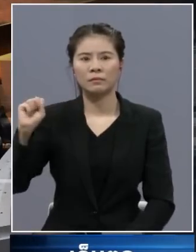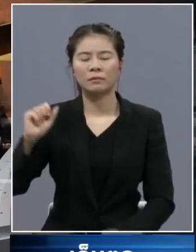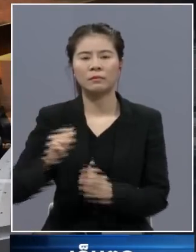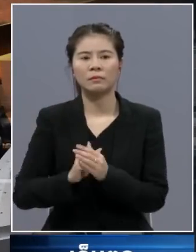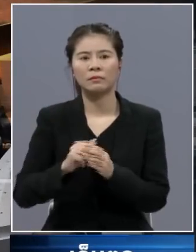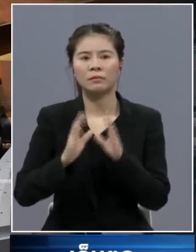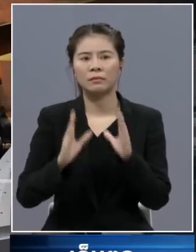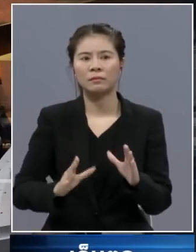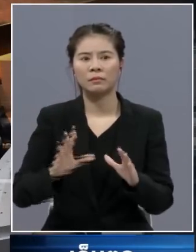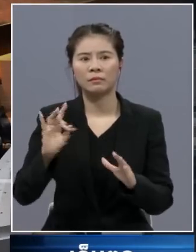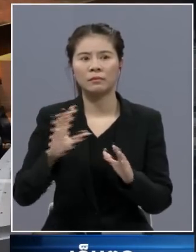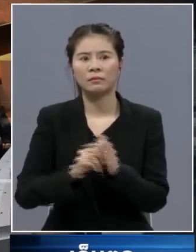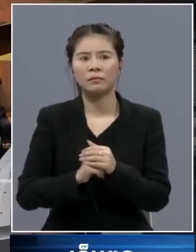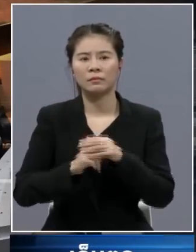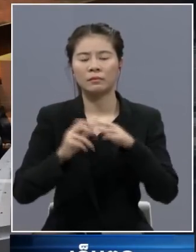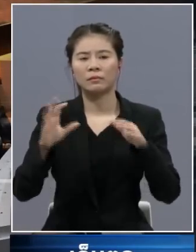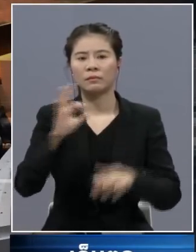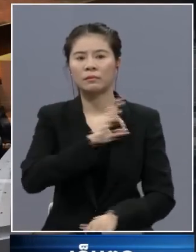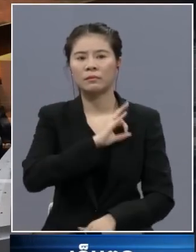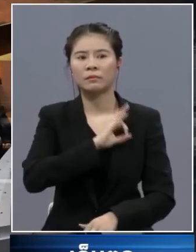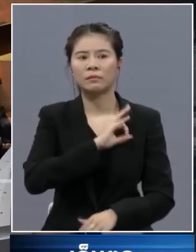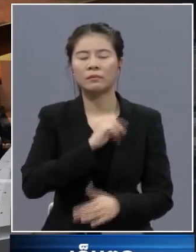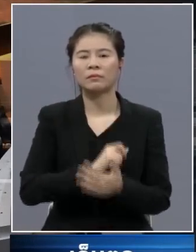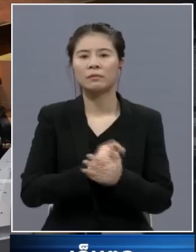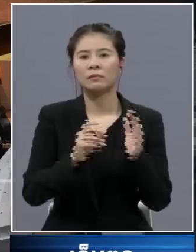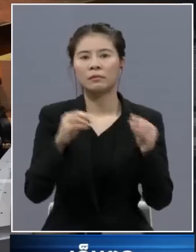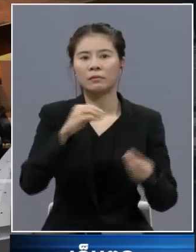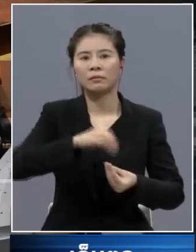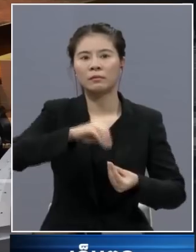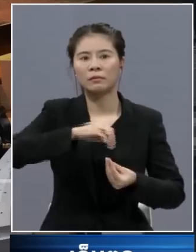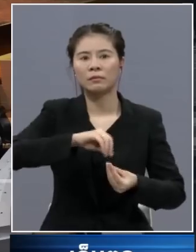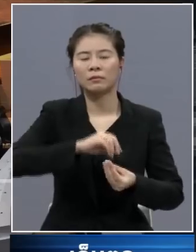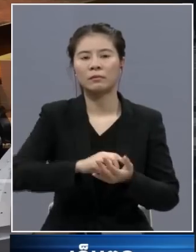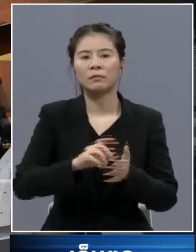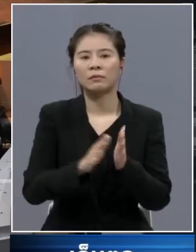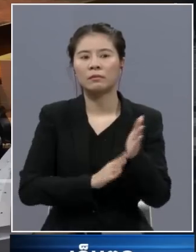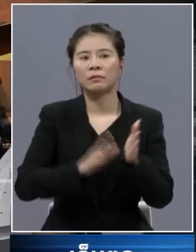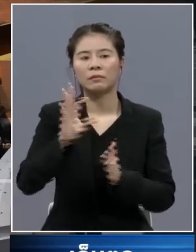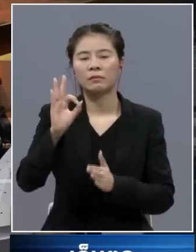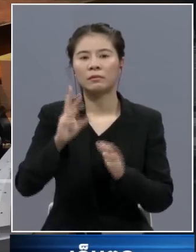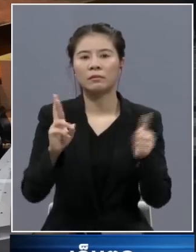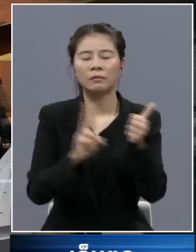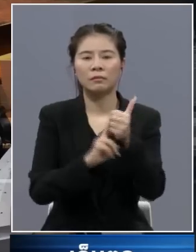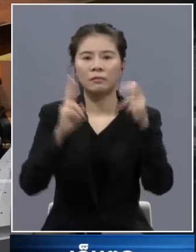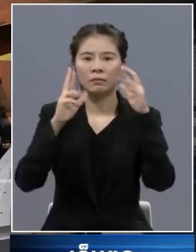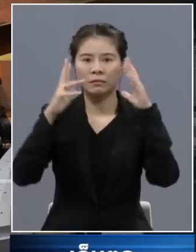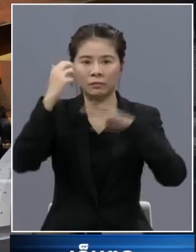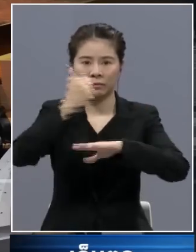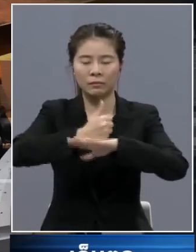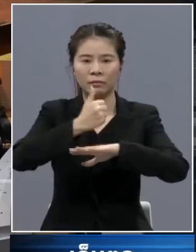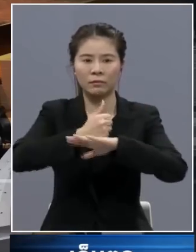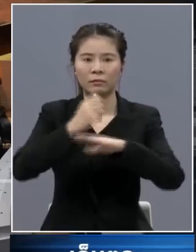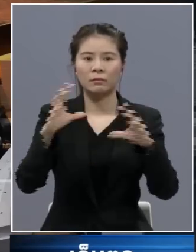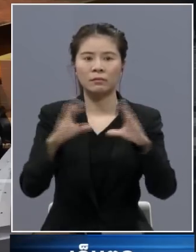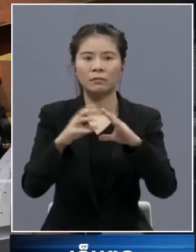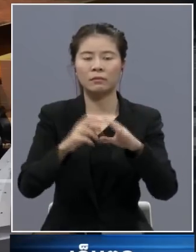ช่วยว่าการกระทรวงมหาดไทยสมาชิกสภาผู้แทนราษฎรจังหวัดฉะเชิงเทรา9สมัยอดีตรองหัวหน้าพรรคชาติไทยแล้วก็ไทยรักไท